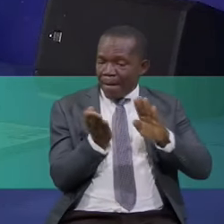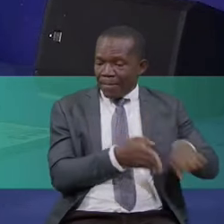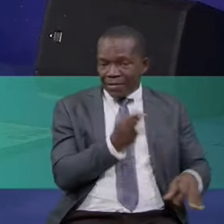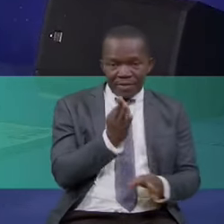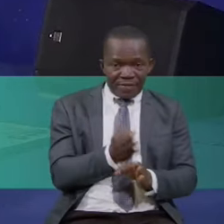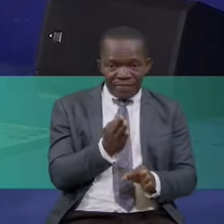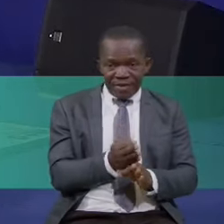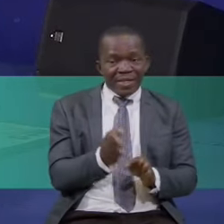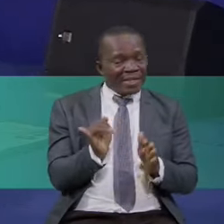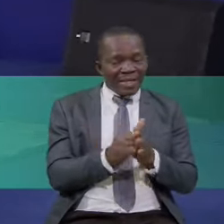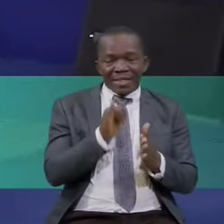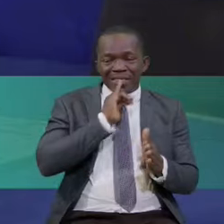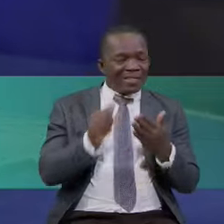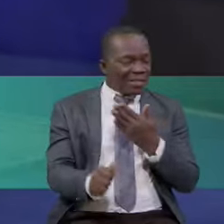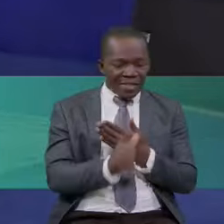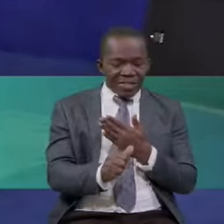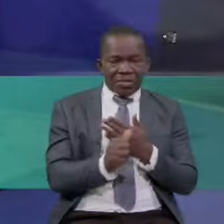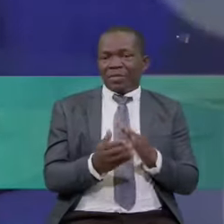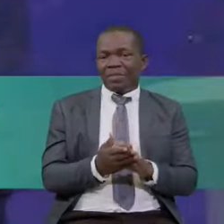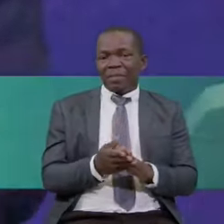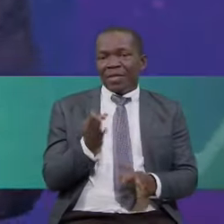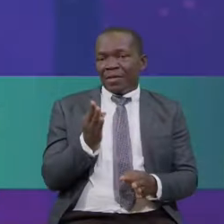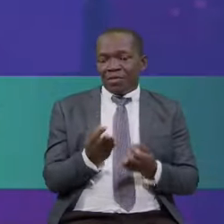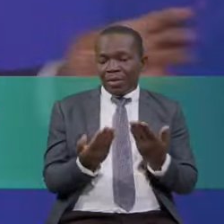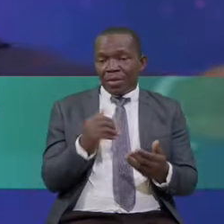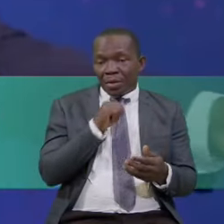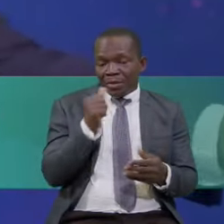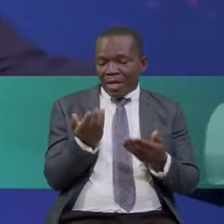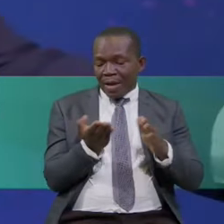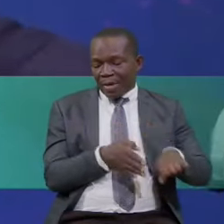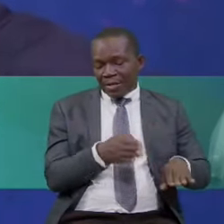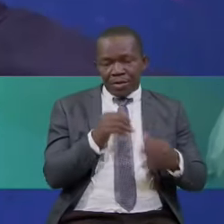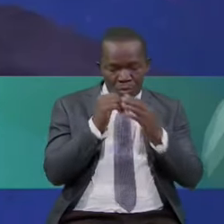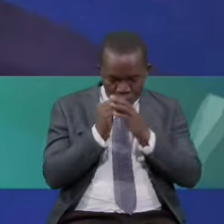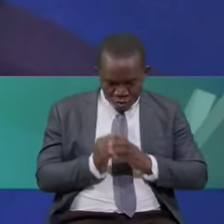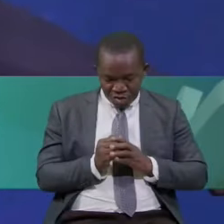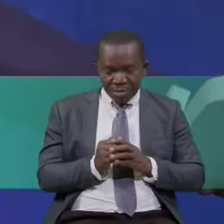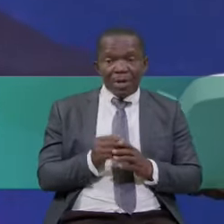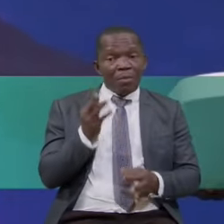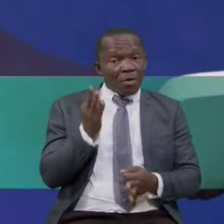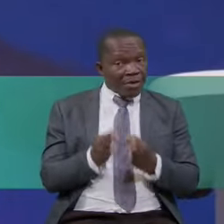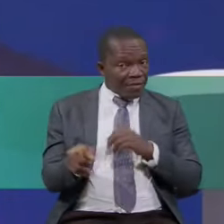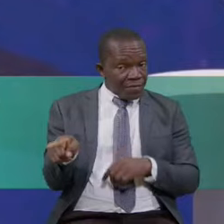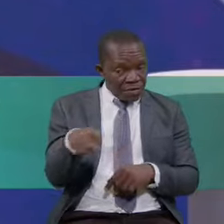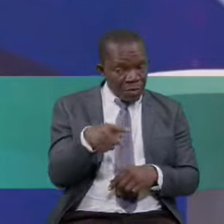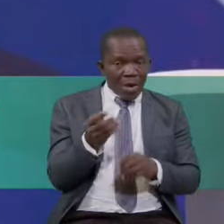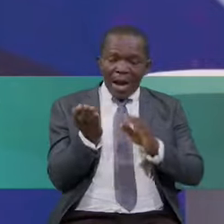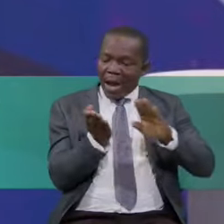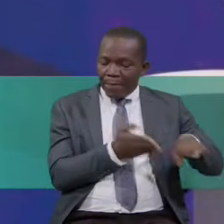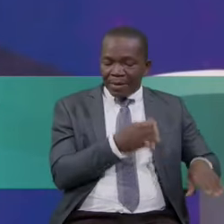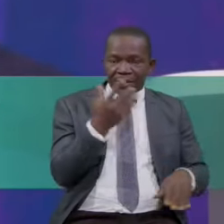tu peux ne pas abandonner l'adoration venir chaque dimanche et fais ceci fais cela mais si tu